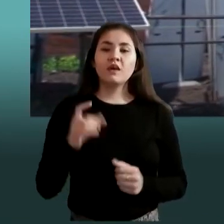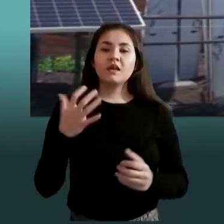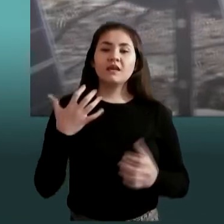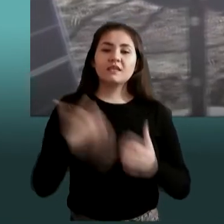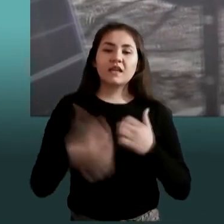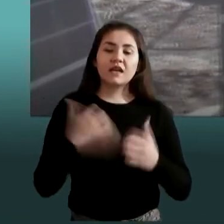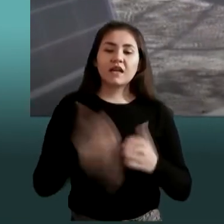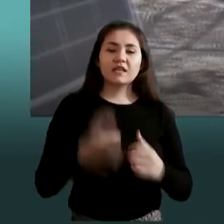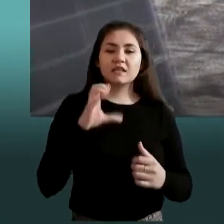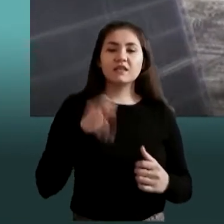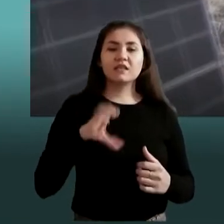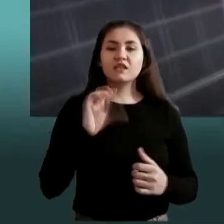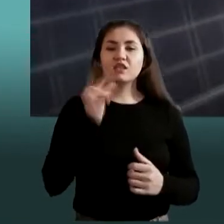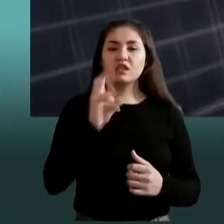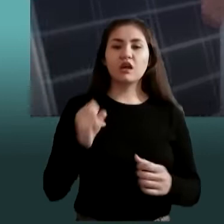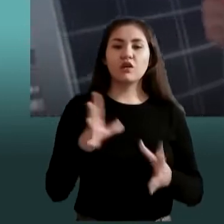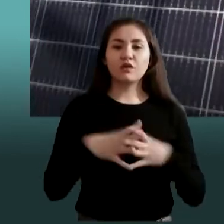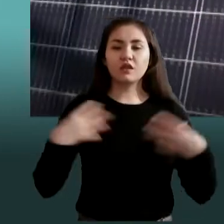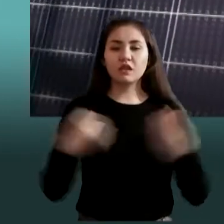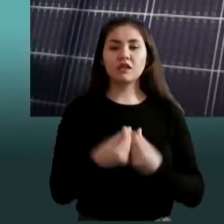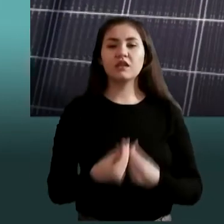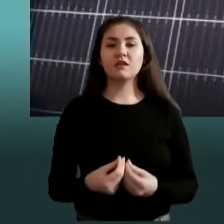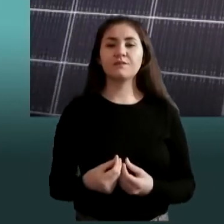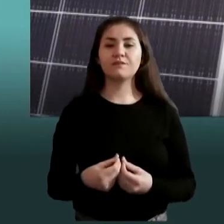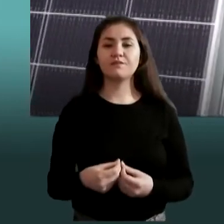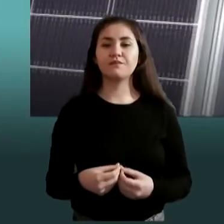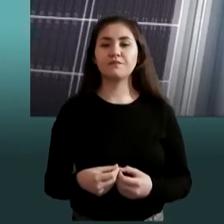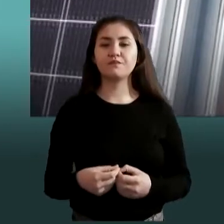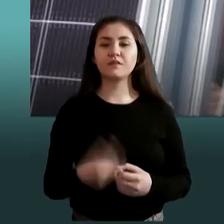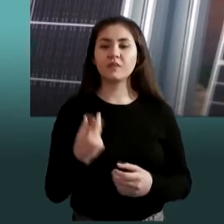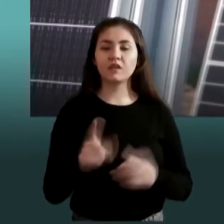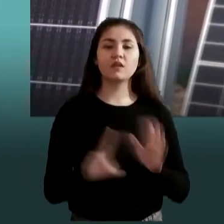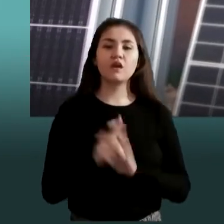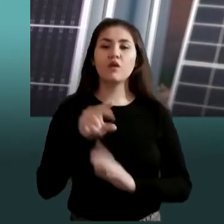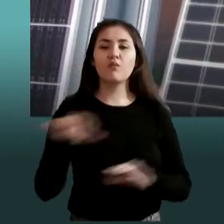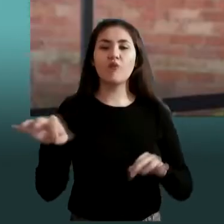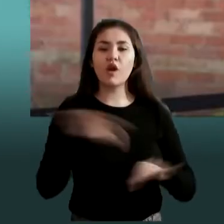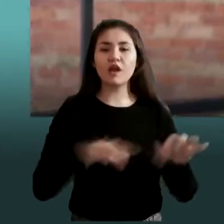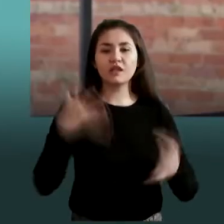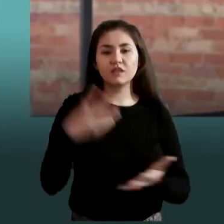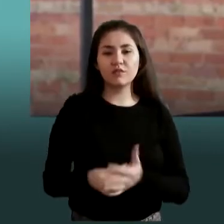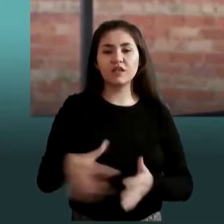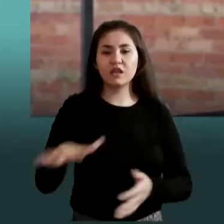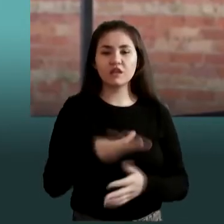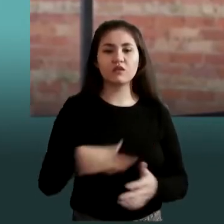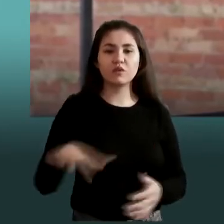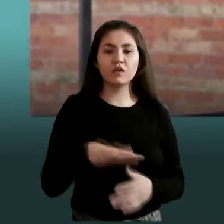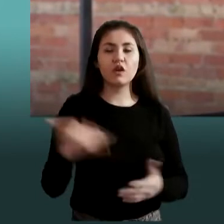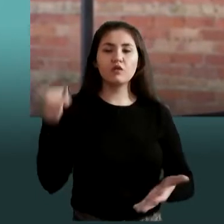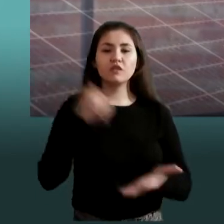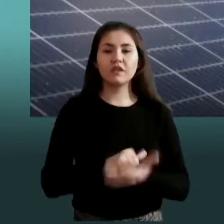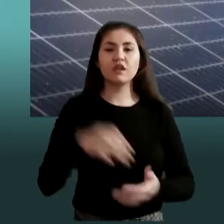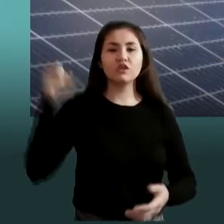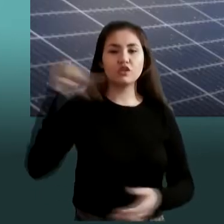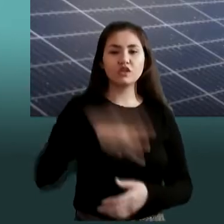середньостатистичній родині розпочати такий проєкт в себе на території, встановити сонячну